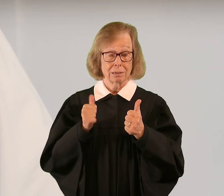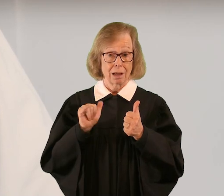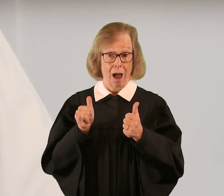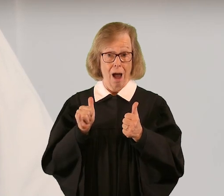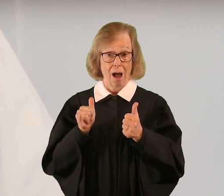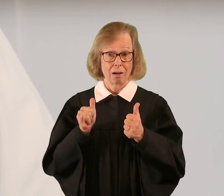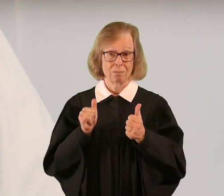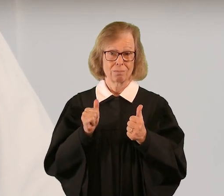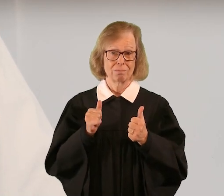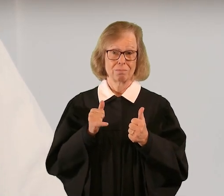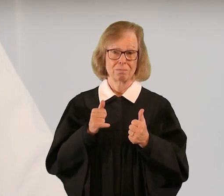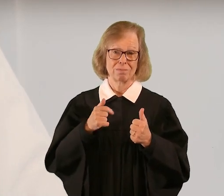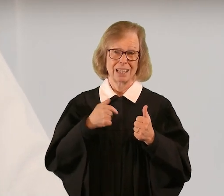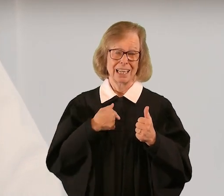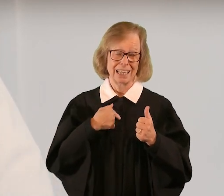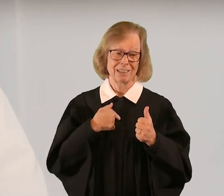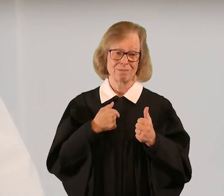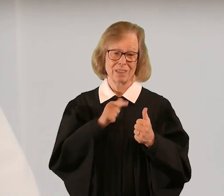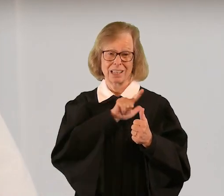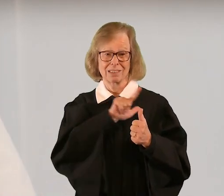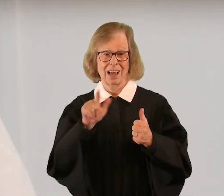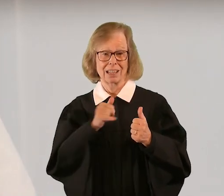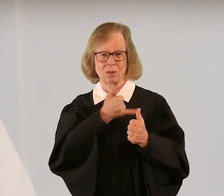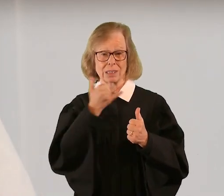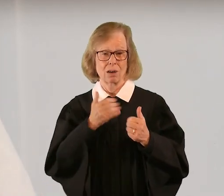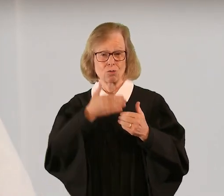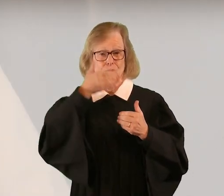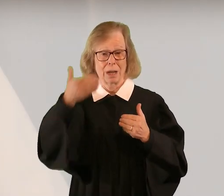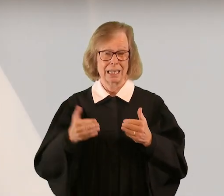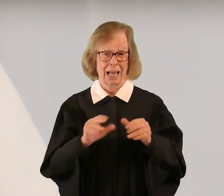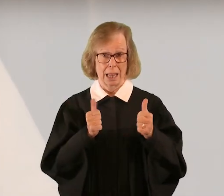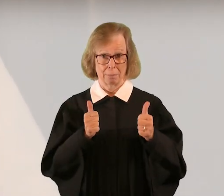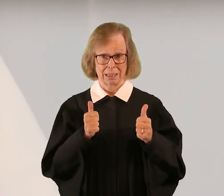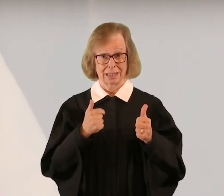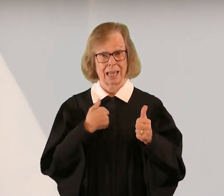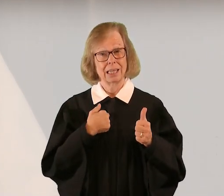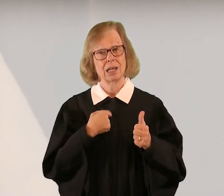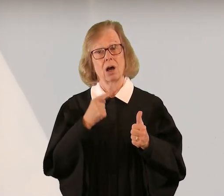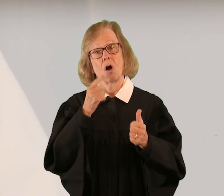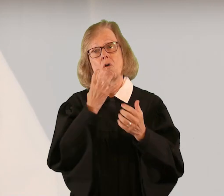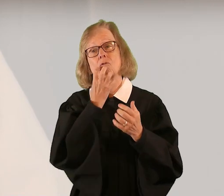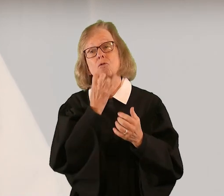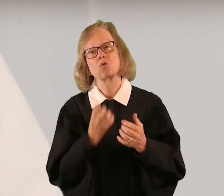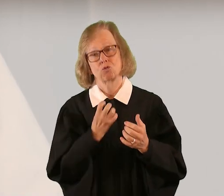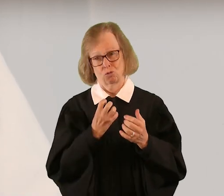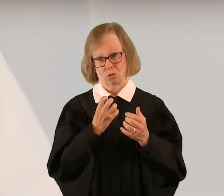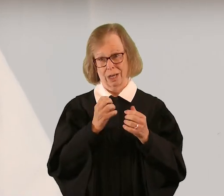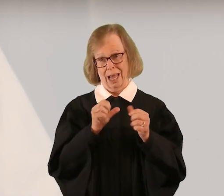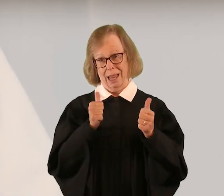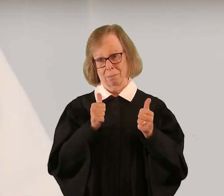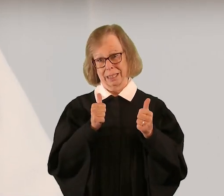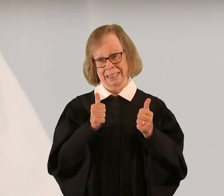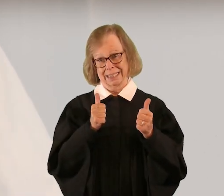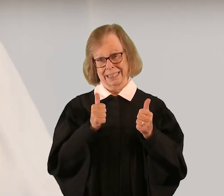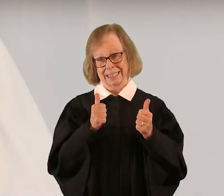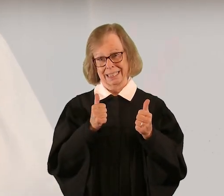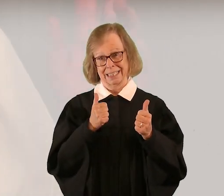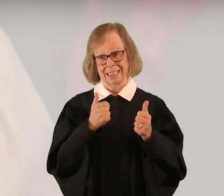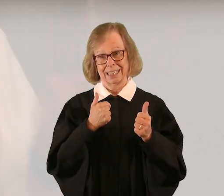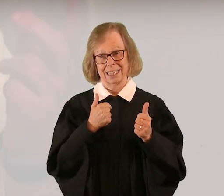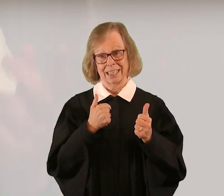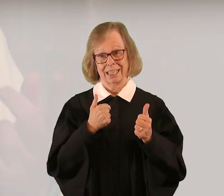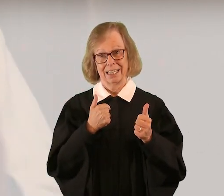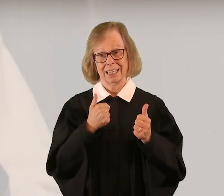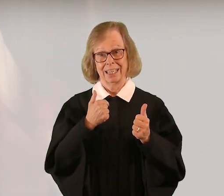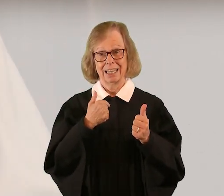mir 2000 Jahre später nur wünschen kann. Ich kann euch das nicht mit gleicher, ich sage jetzt mal das